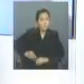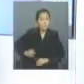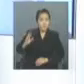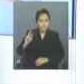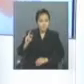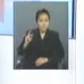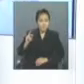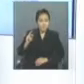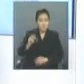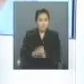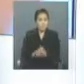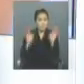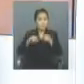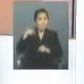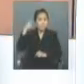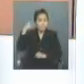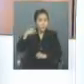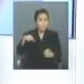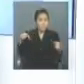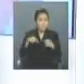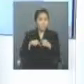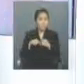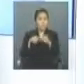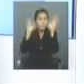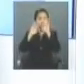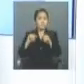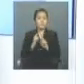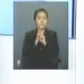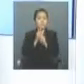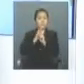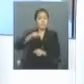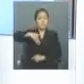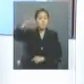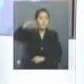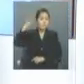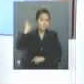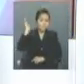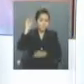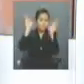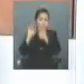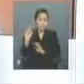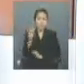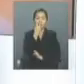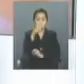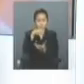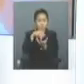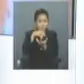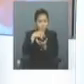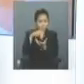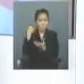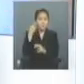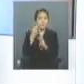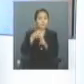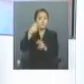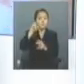ของธีรศิลป์เองก็เป็นที่จับตาว่าจะเจริญตามรอยพี่ชายได้ดีเพียงใดติดตามรายงานได้คุณจากคุณประภาพรชวนาศิ